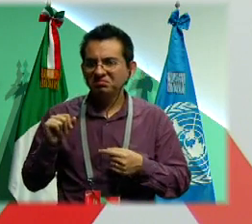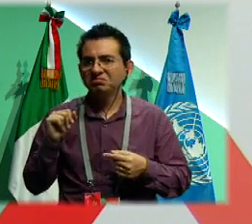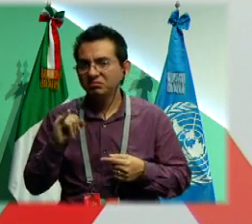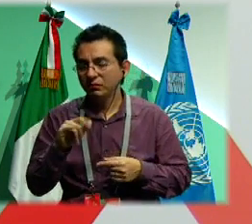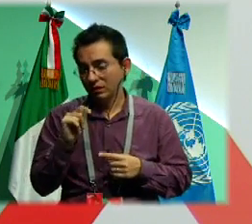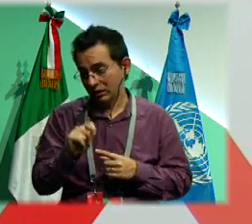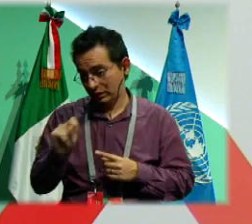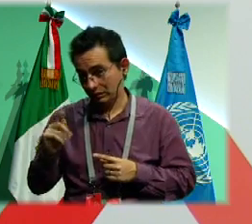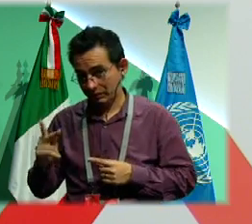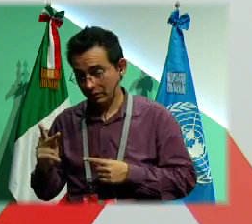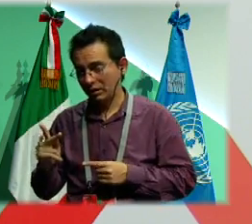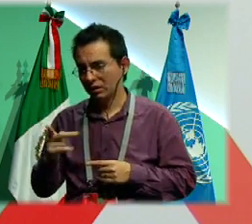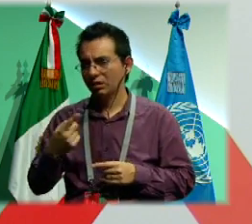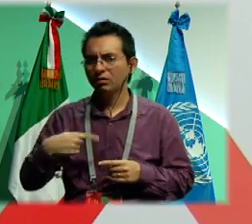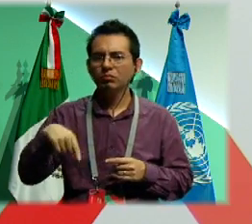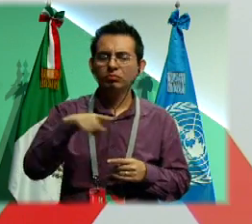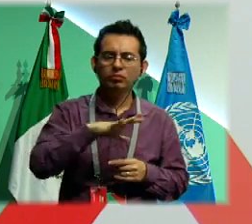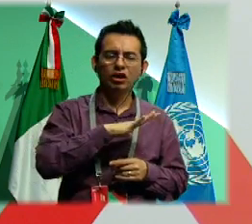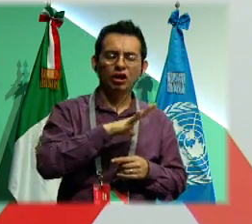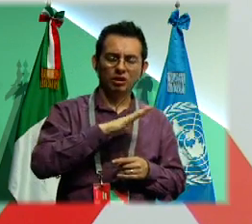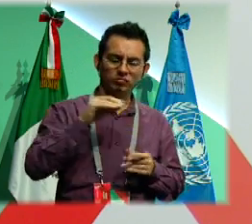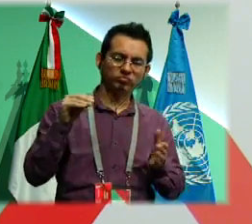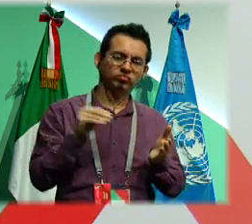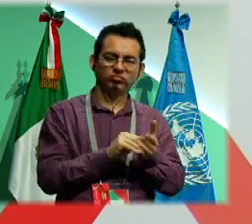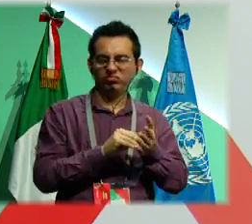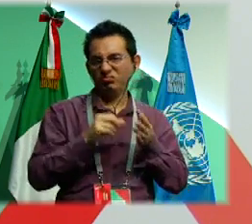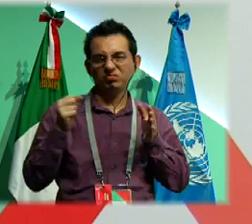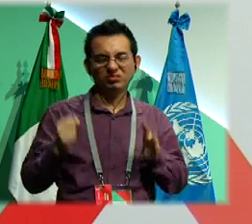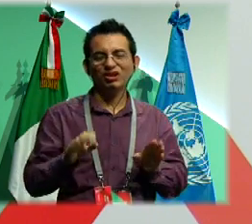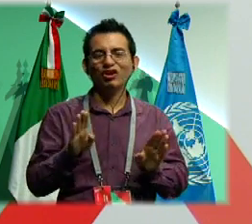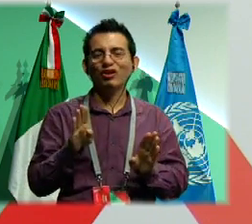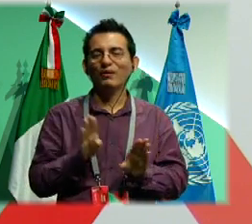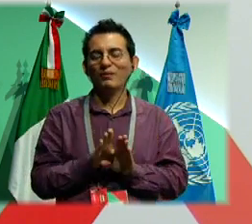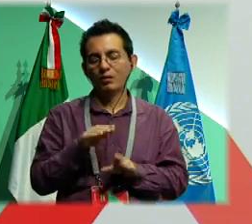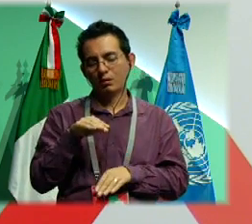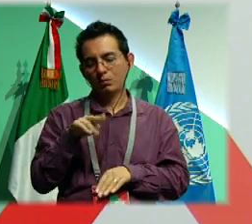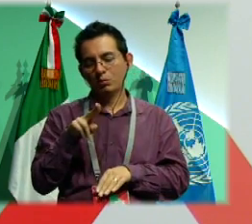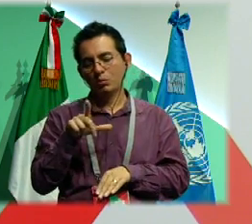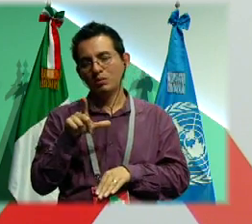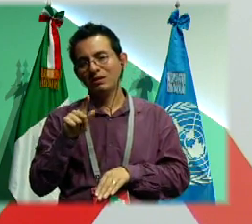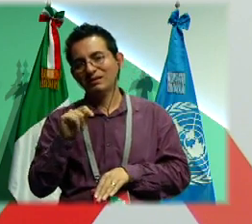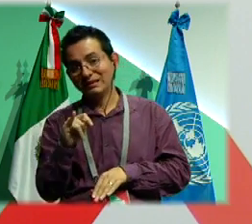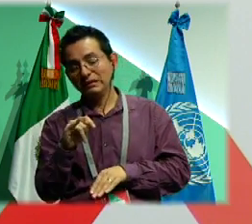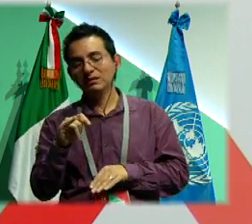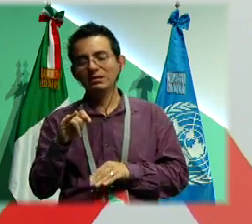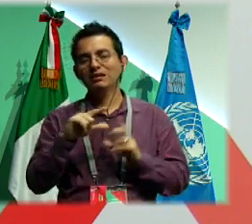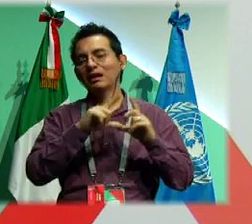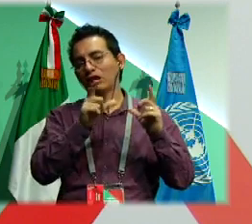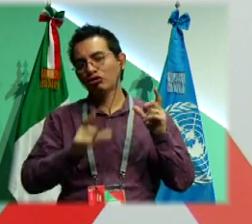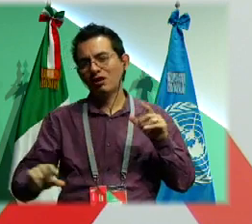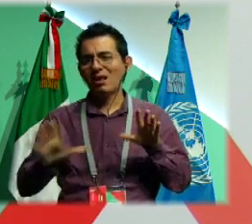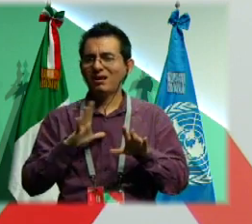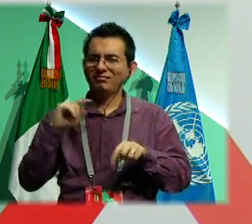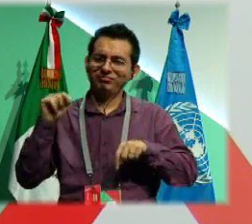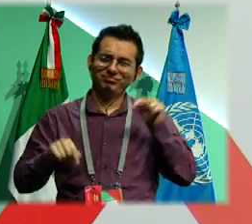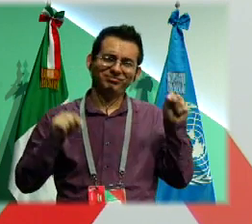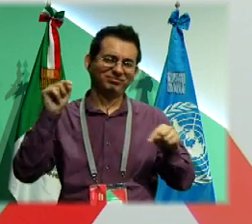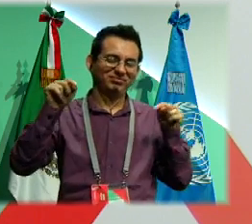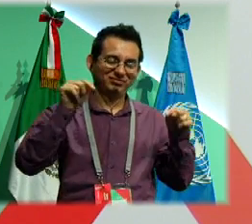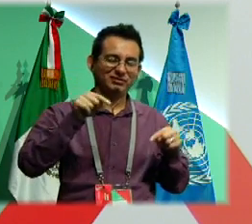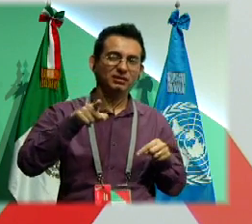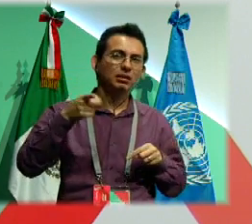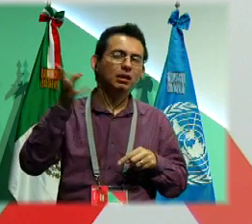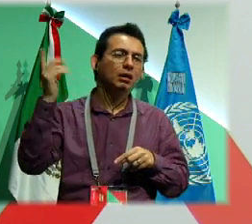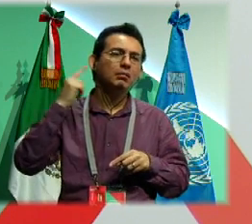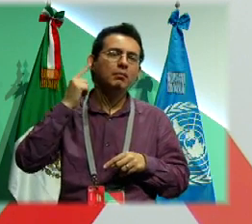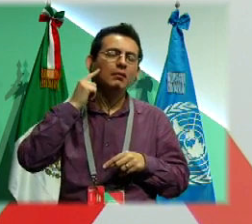nous avons négocié le TTP, c'était celui des entreprises. Et ça n'est absolument pas vrai.